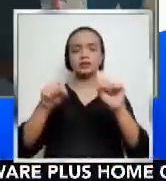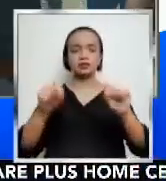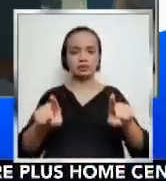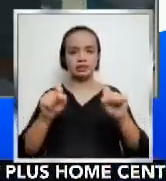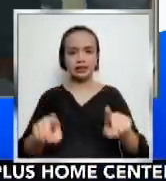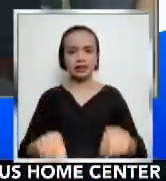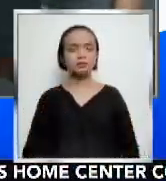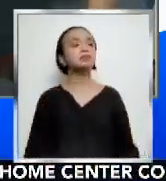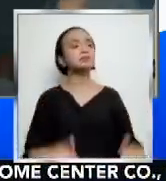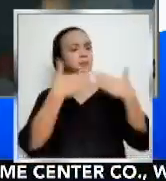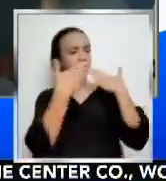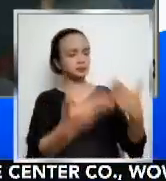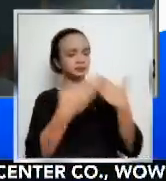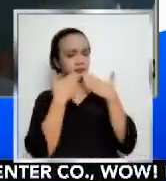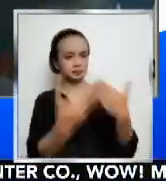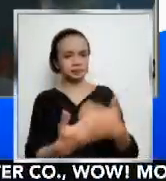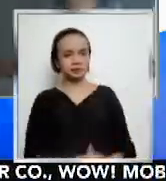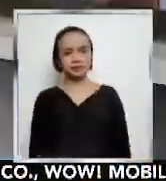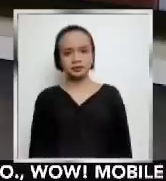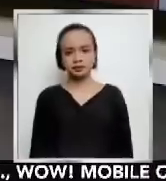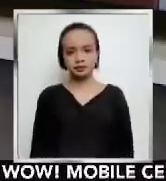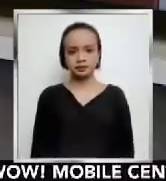Maraming salamat sa iyo, Cedric Castillo.